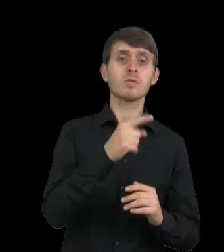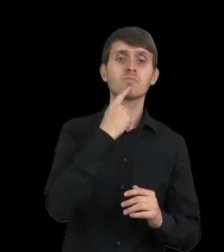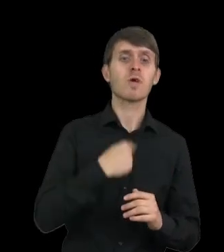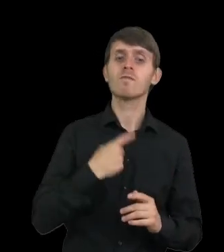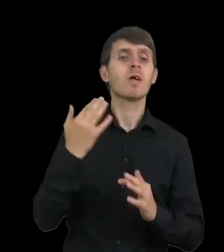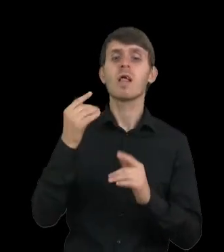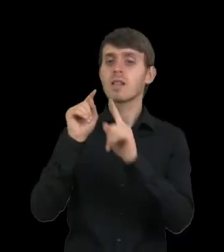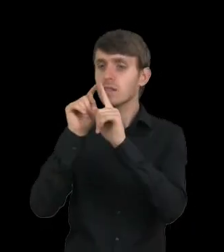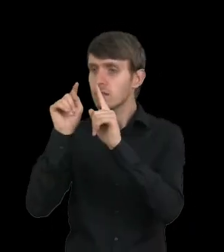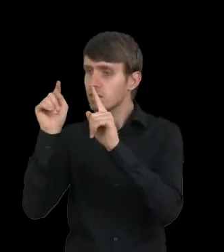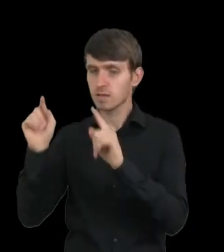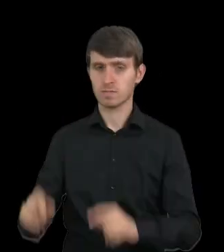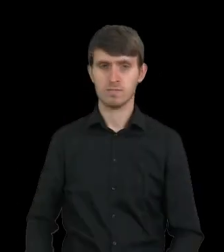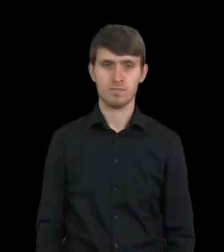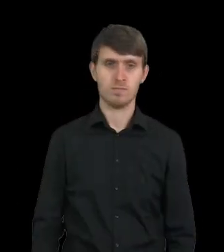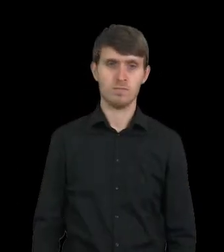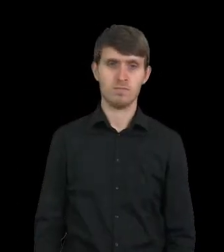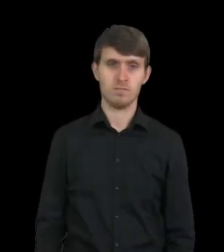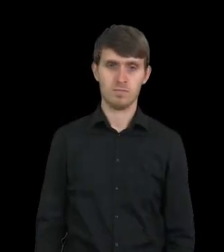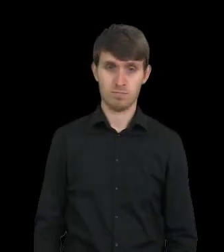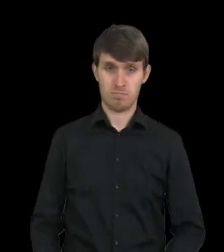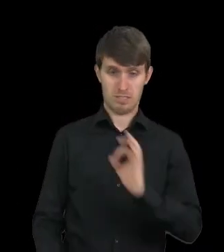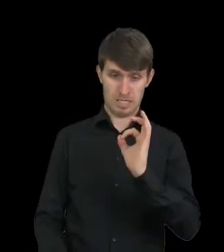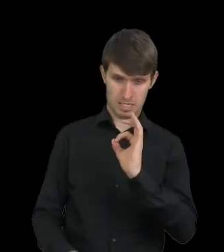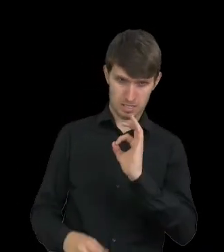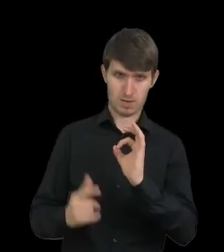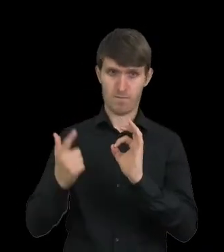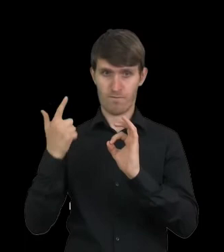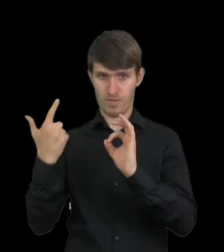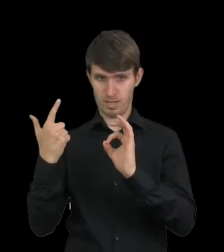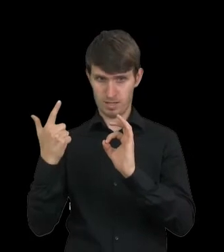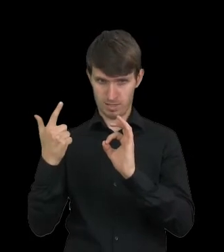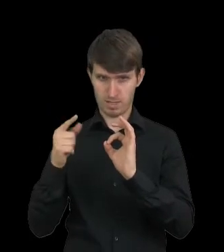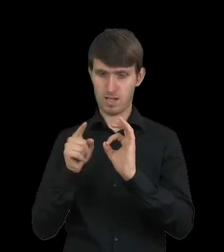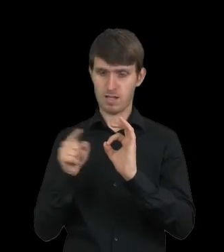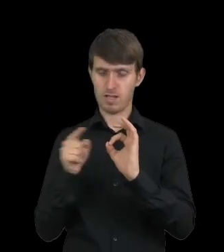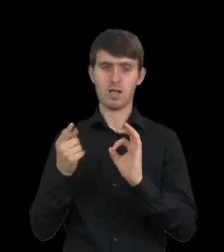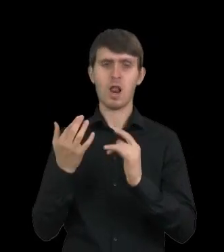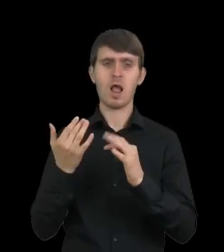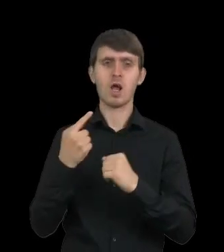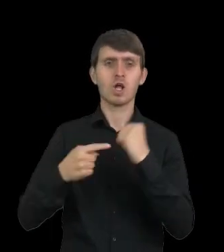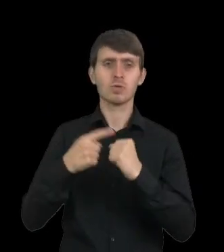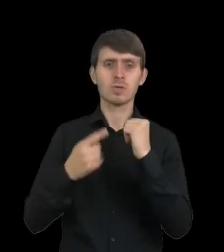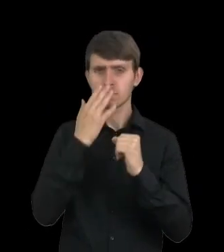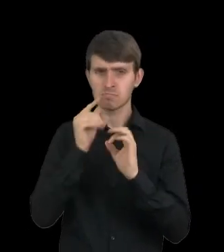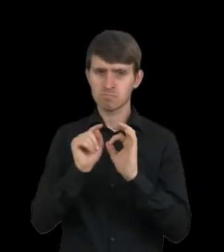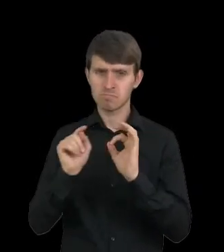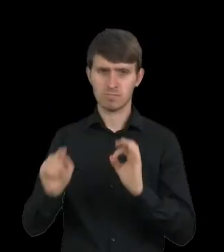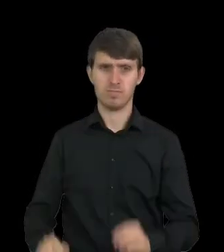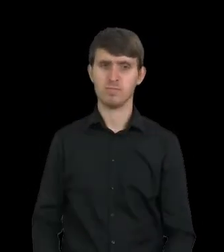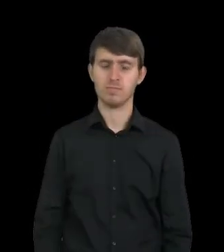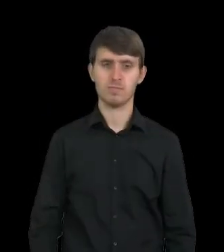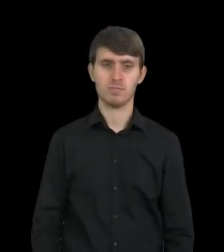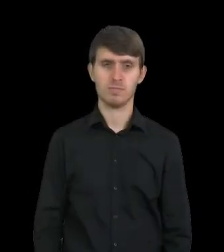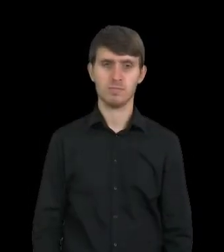Kreski wartości bezwzględnej mówią nam, że liczba między nimi leży w odległości dwu pozycji od zera. Jakie